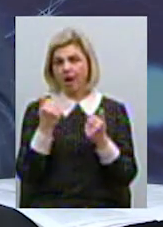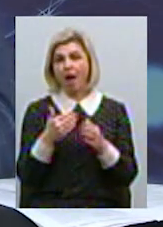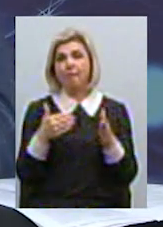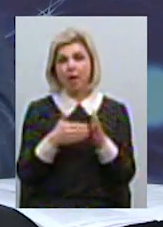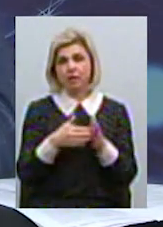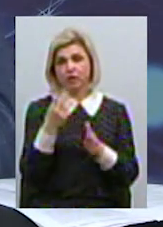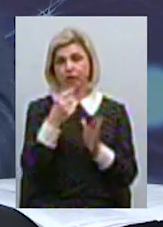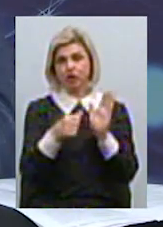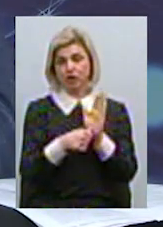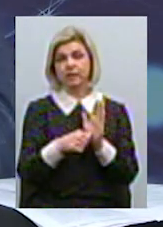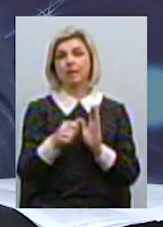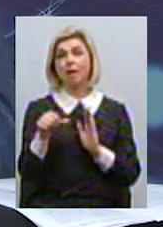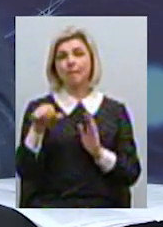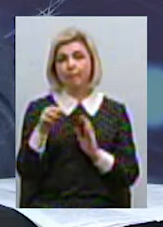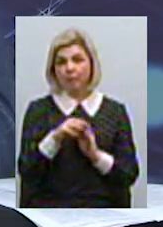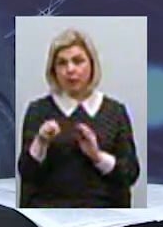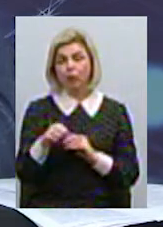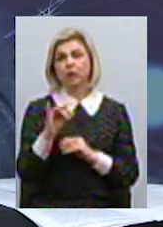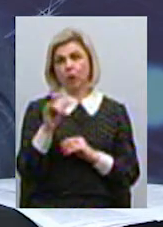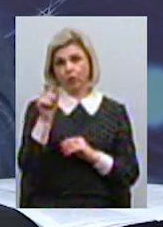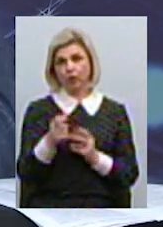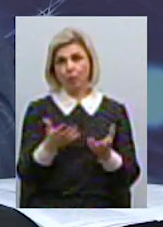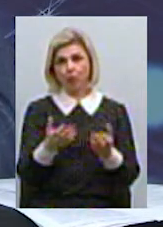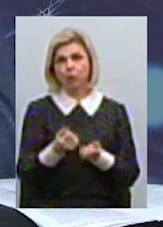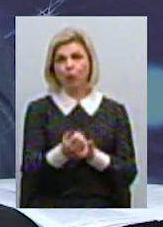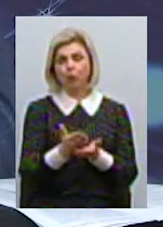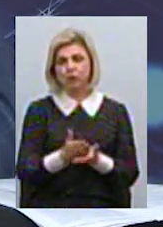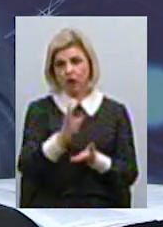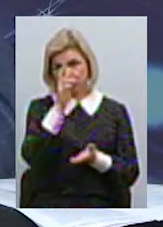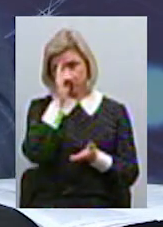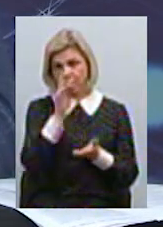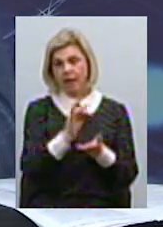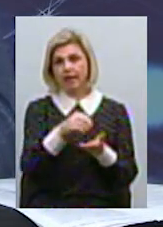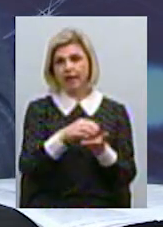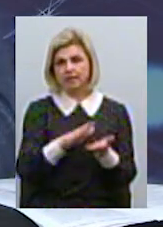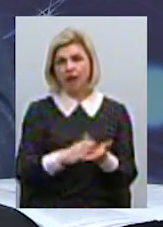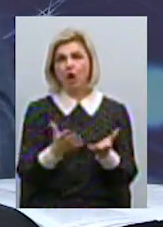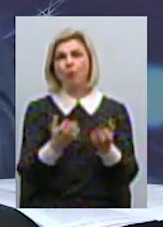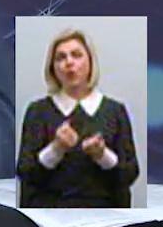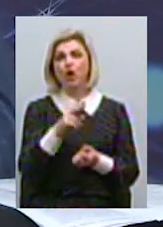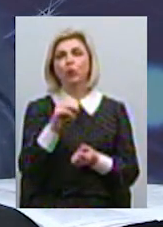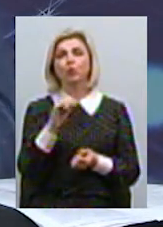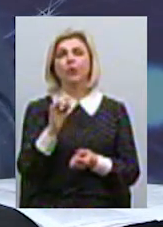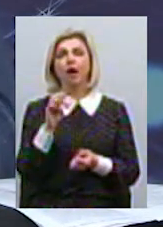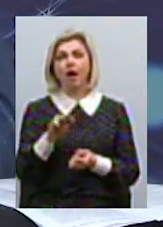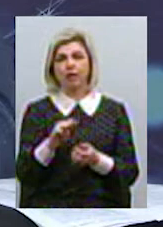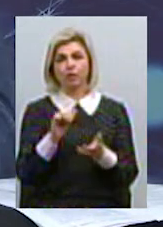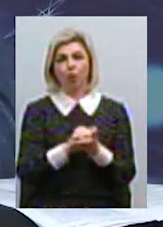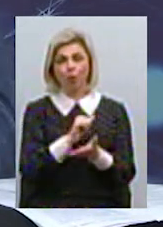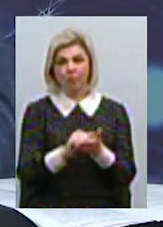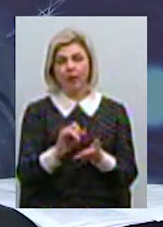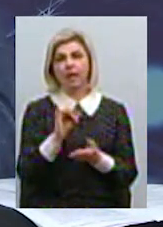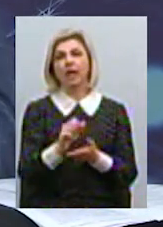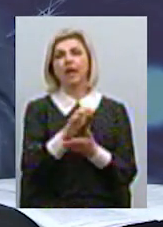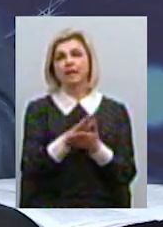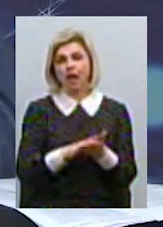людина отримує послугу з державної реєстрації, зміни імені, отримання дублікату документів, подачу заявки на